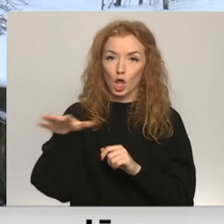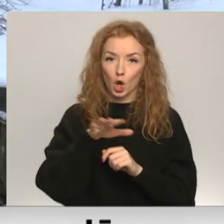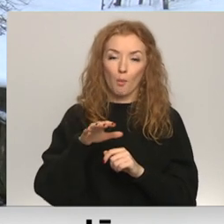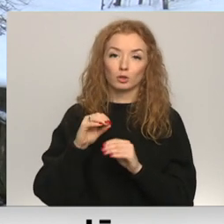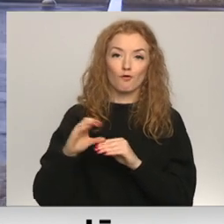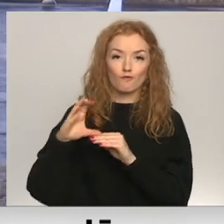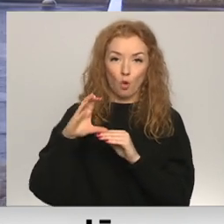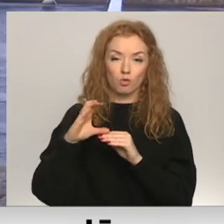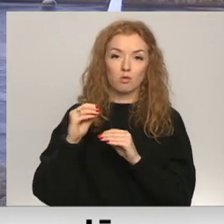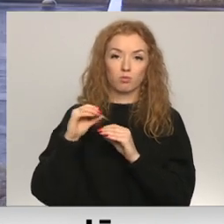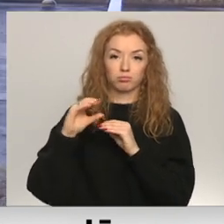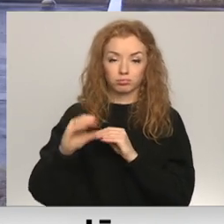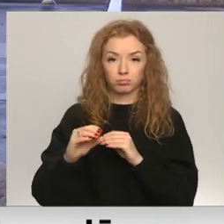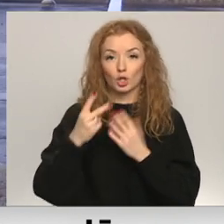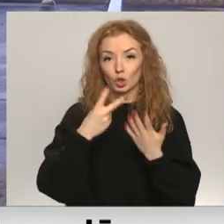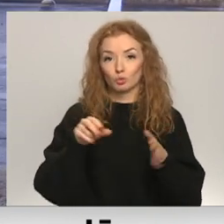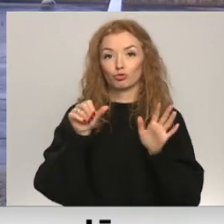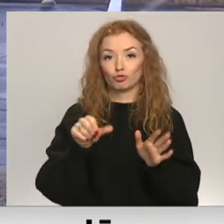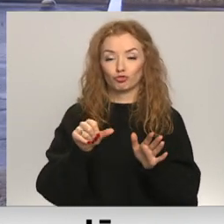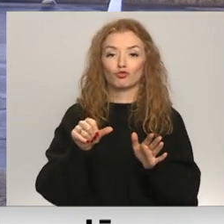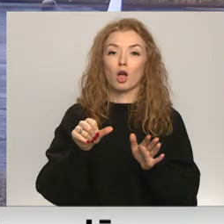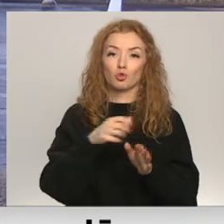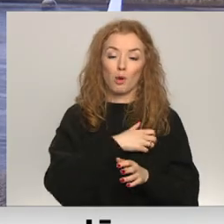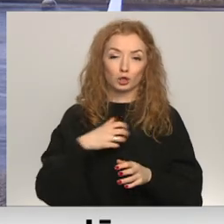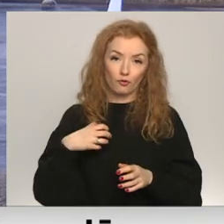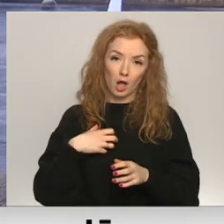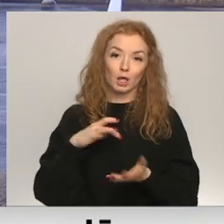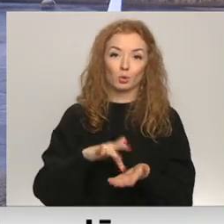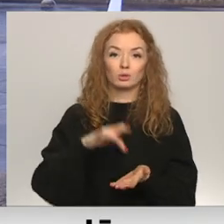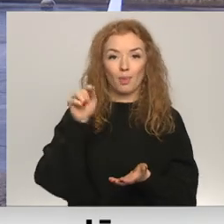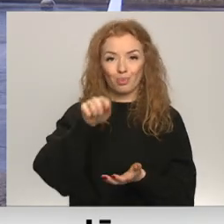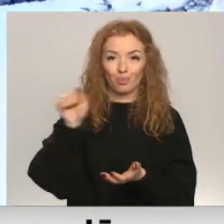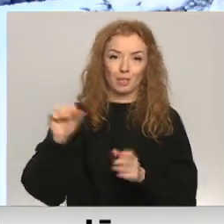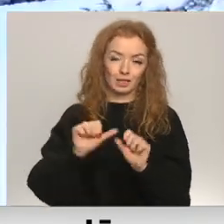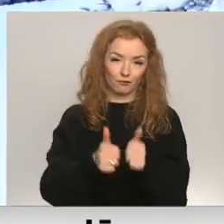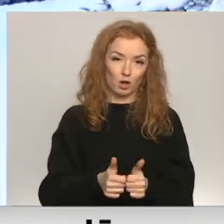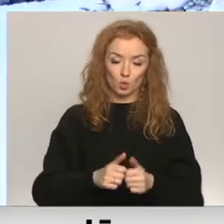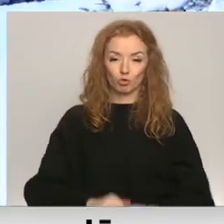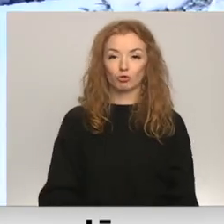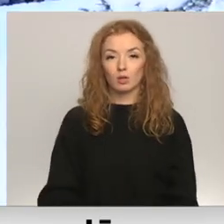investīcijas šo 26 reģionālo dūņu pārstrādes centru izveidei.